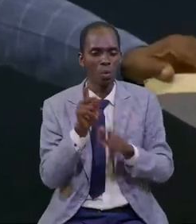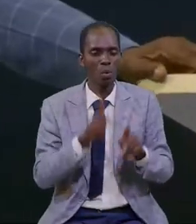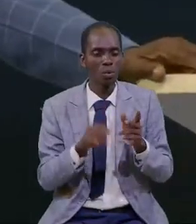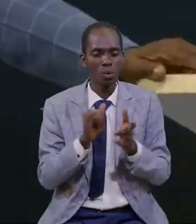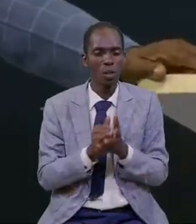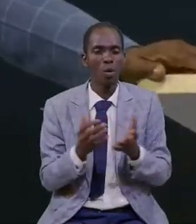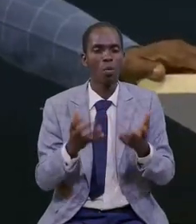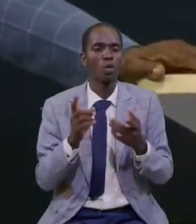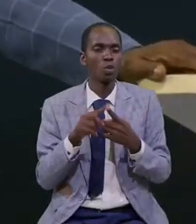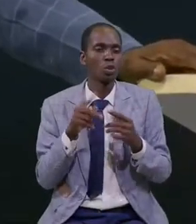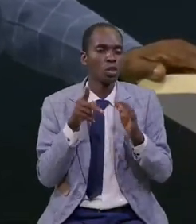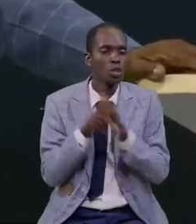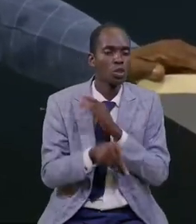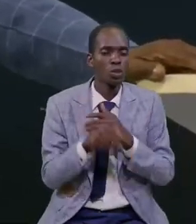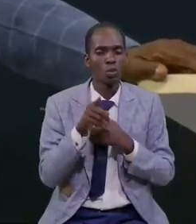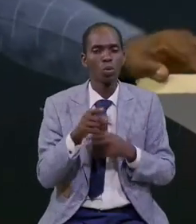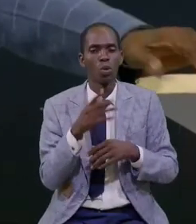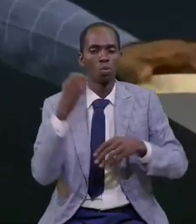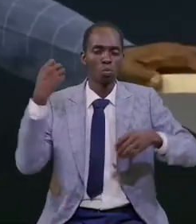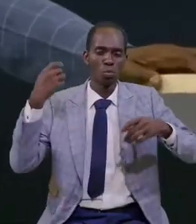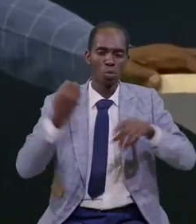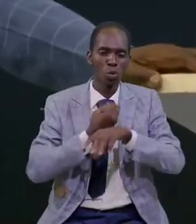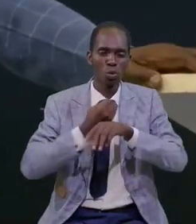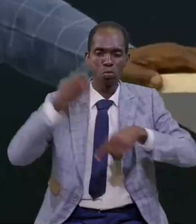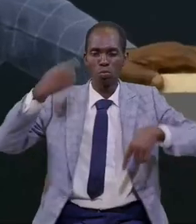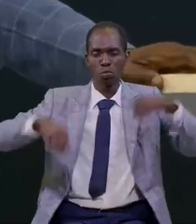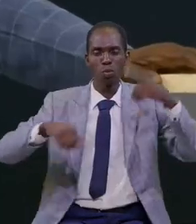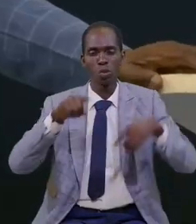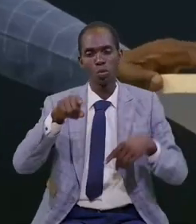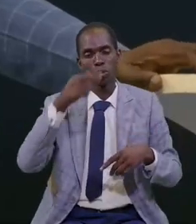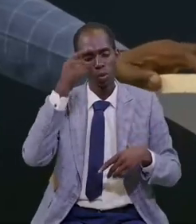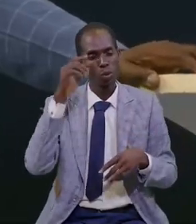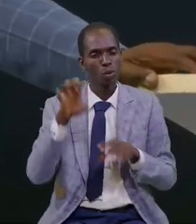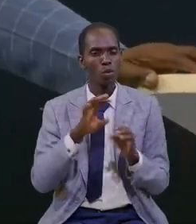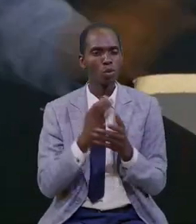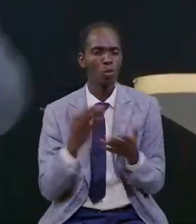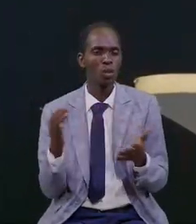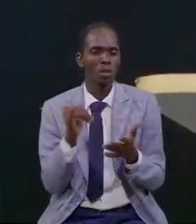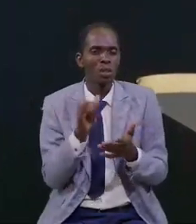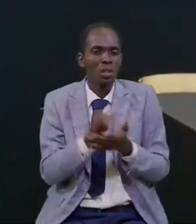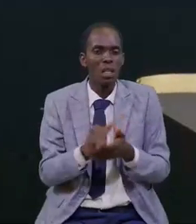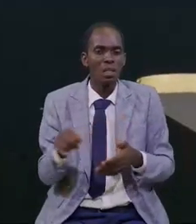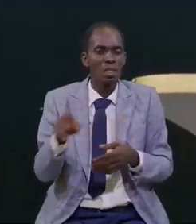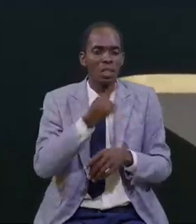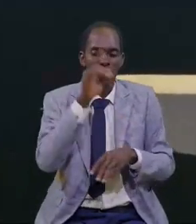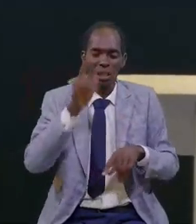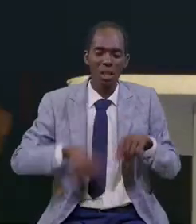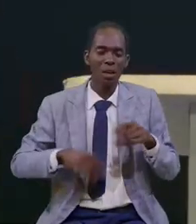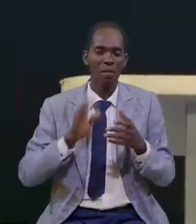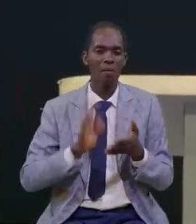tuer parce que tu as fait quelque chose qu'ils appellent impardonnable